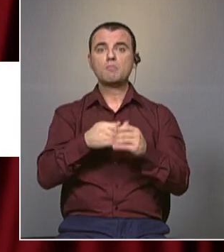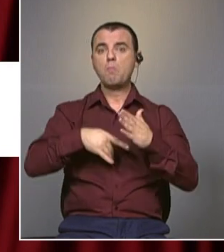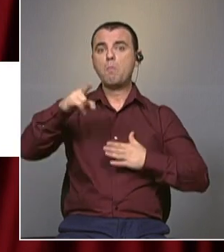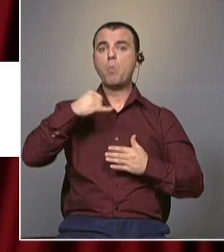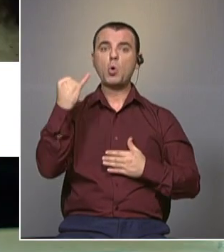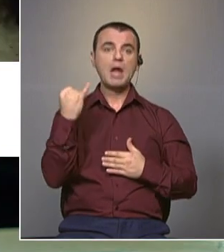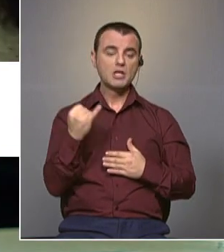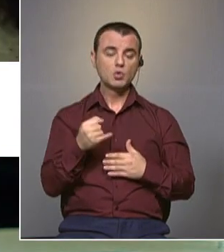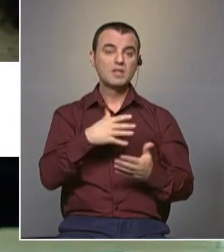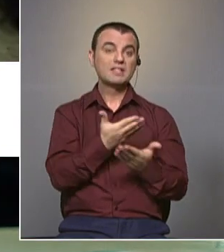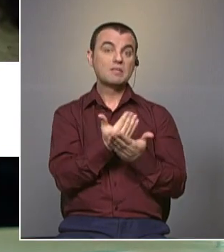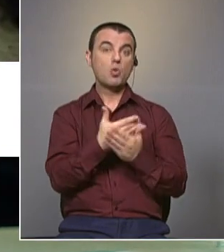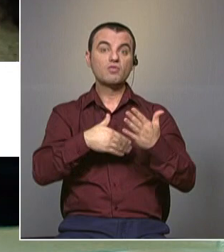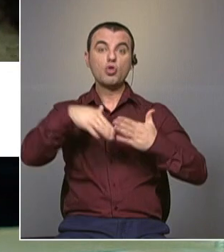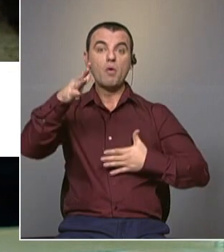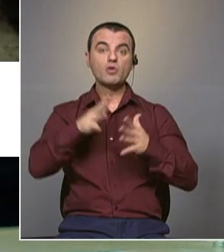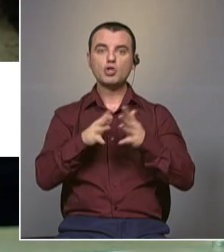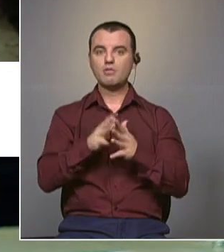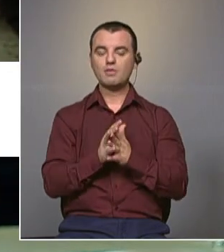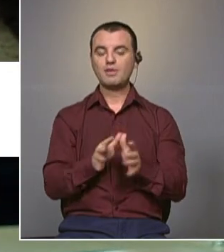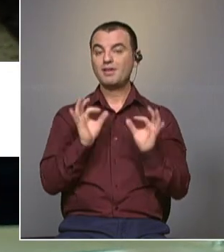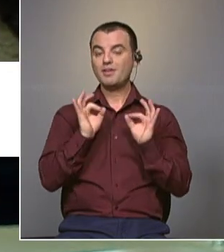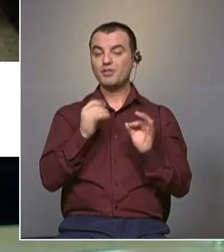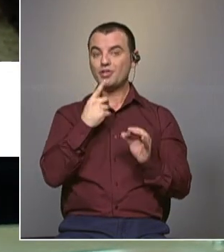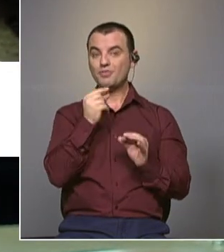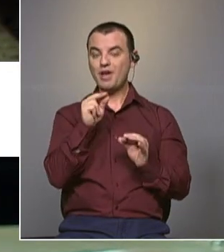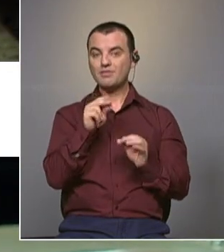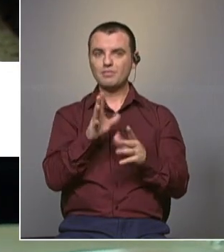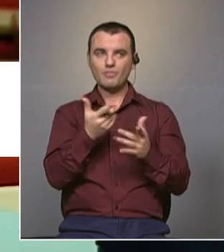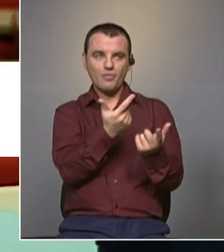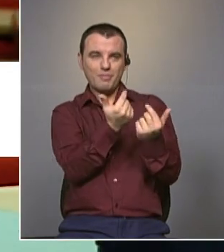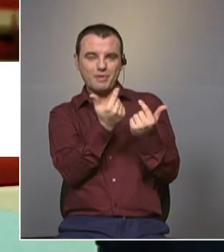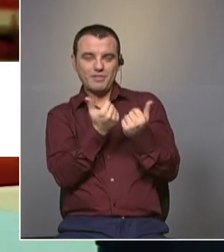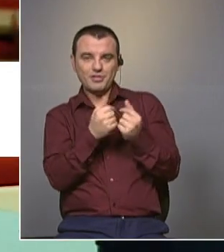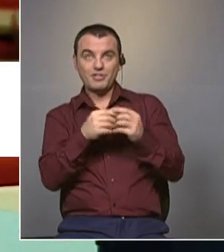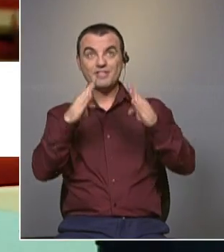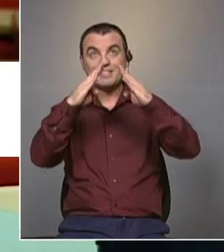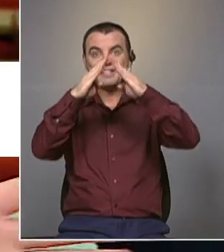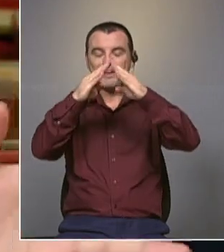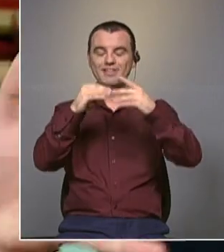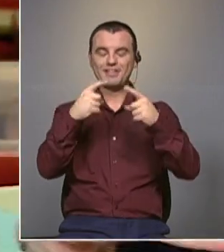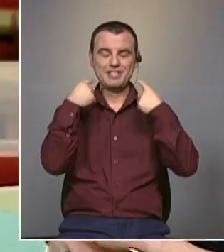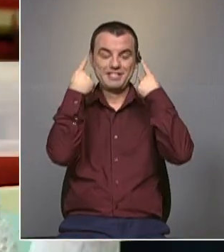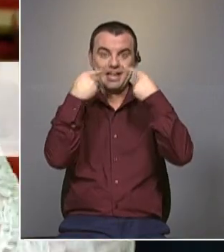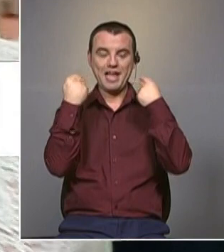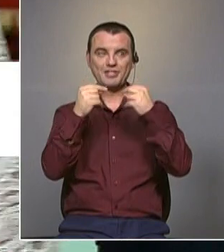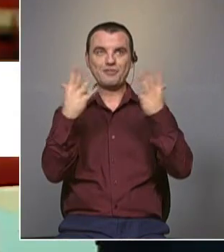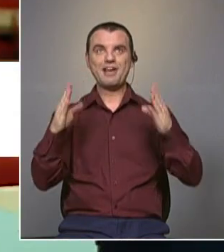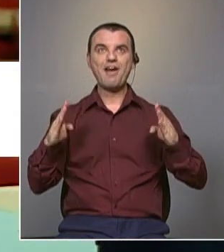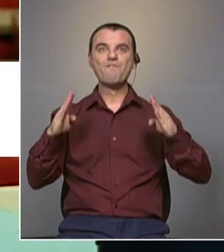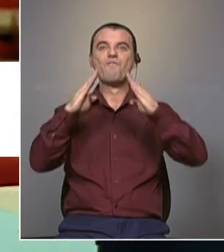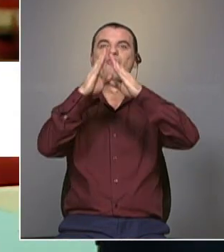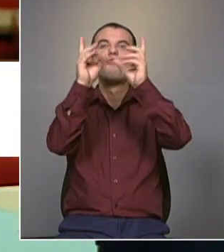използвани от повече хора. Честно казано, много ме привличаше самата сграда. Тук така винаги ми изглежда като някакъв дворец,